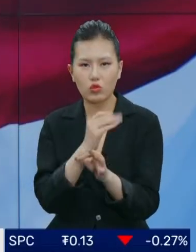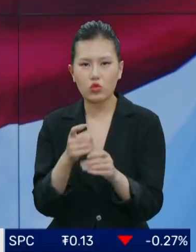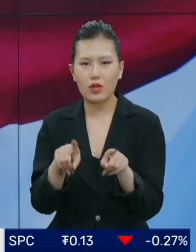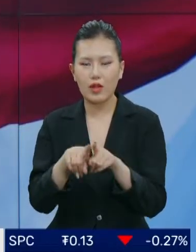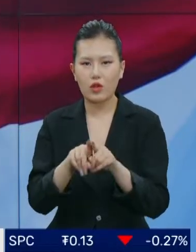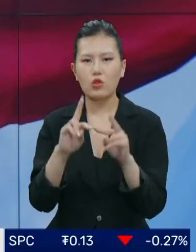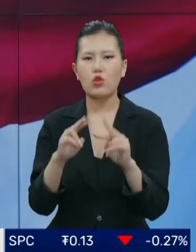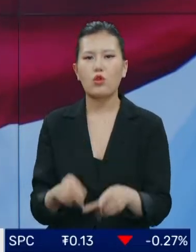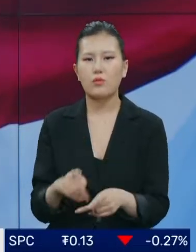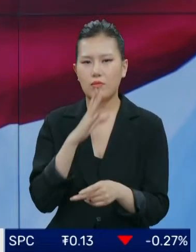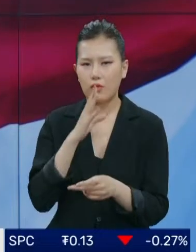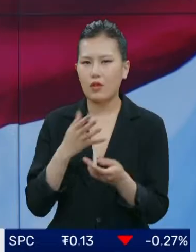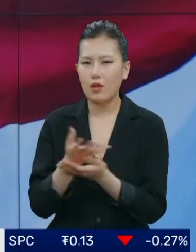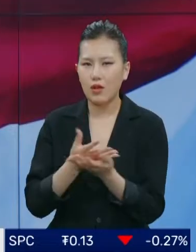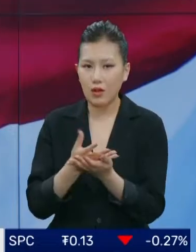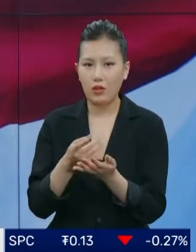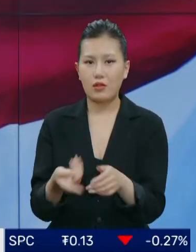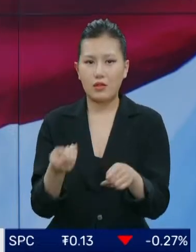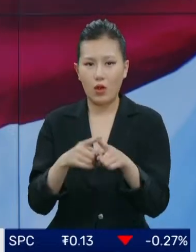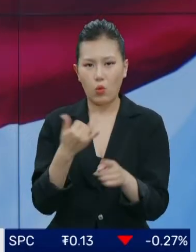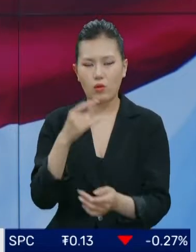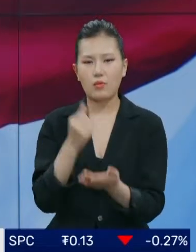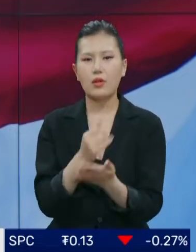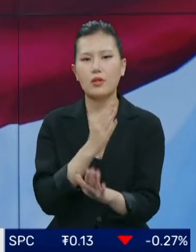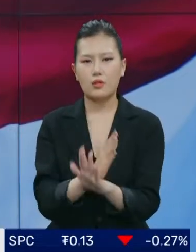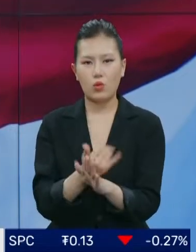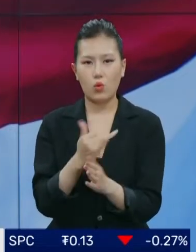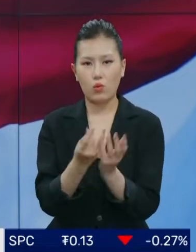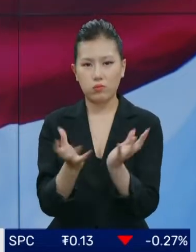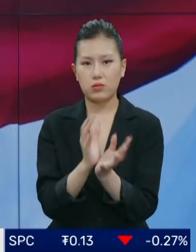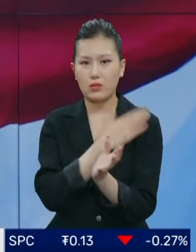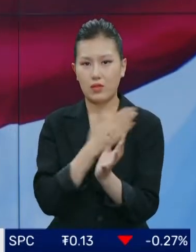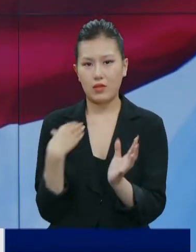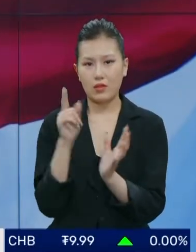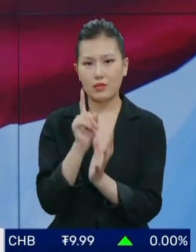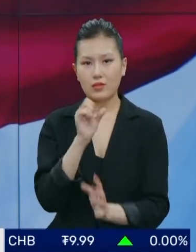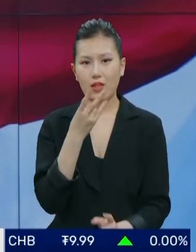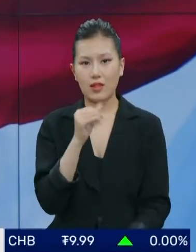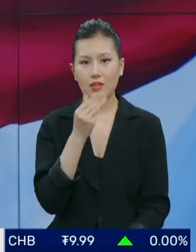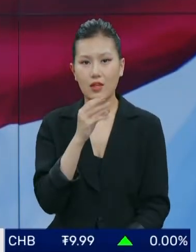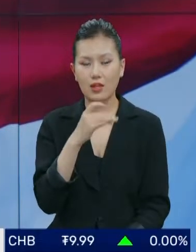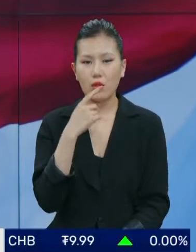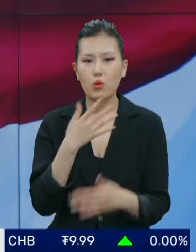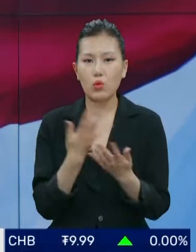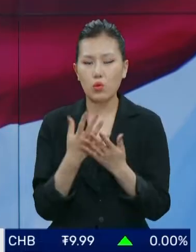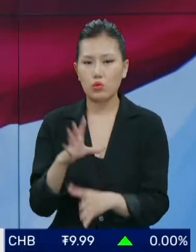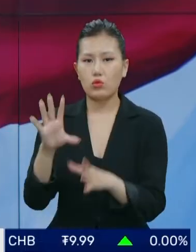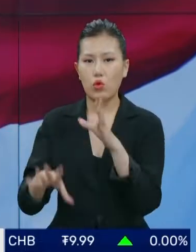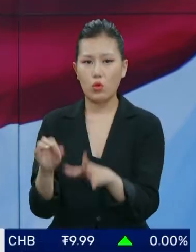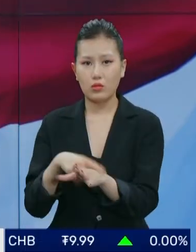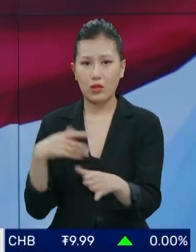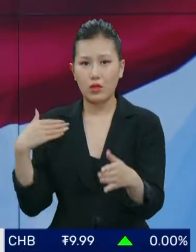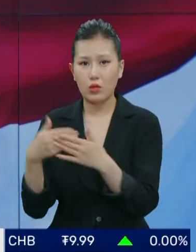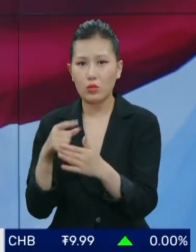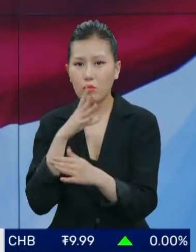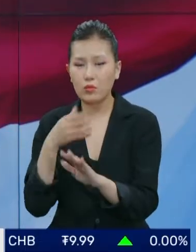хэлэлцэж өнөөдөр баталлаа. Энэ үеэр улсын хурлын дарга зандан шатар сонгууль бүрийн өмнө эрх баригч нам өөрсдийн эрх ашигт төлөө сонгуулийн хуулийг